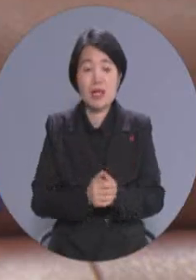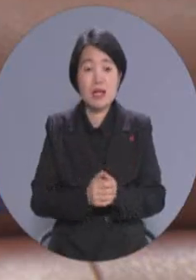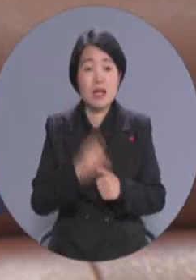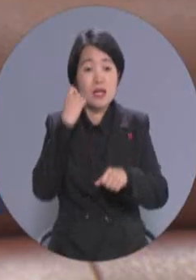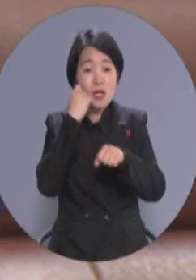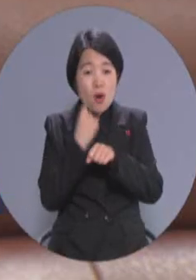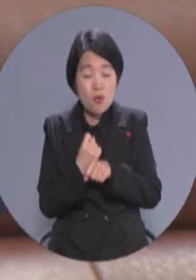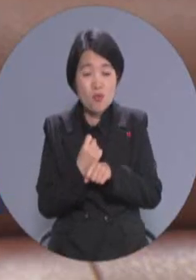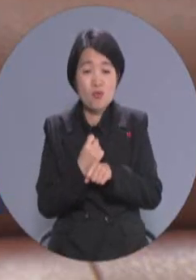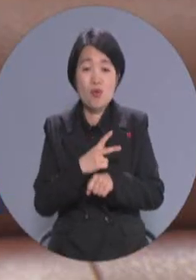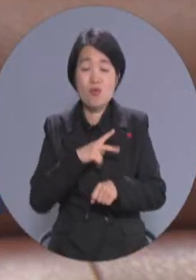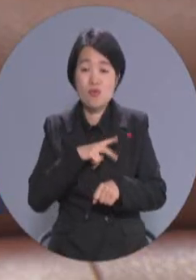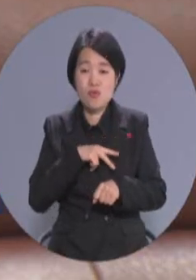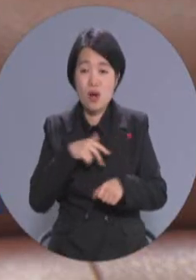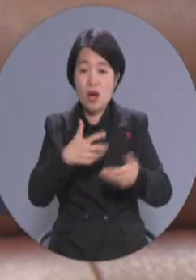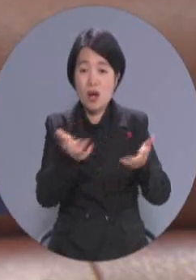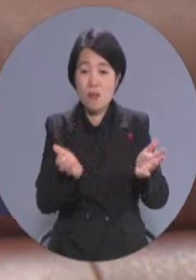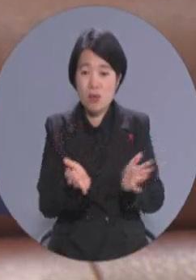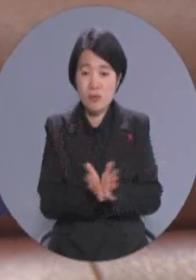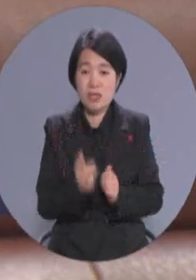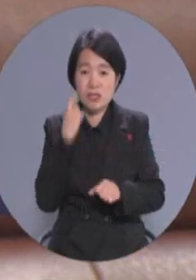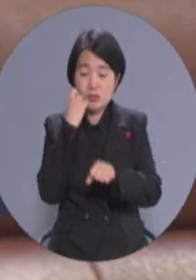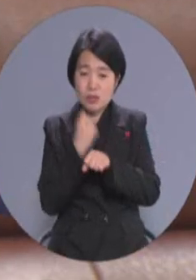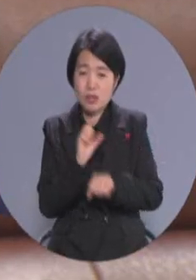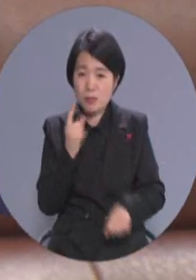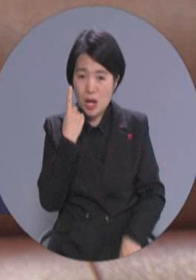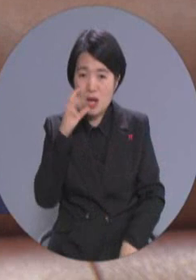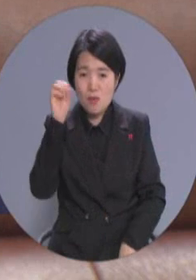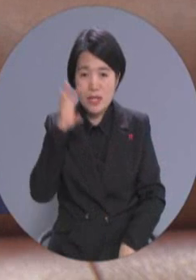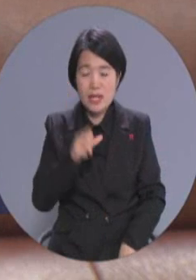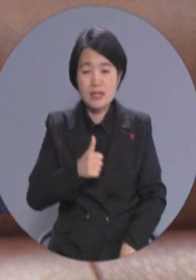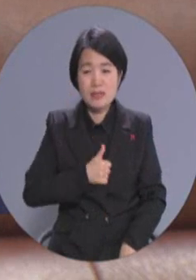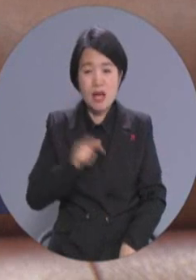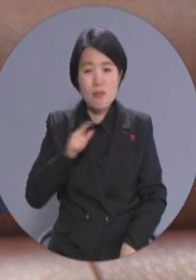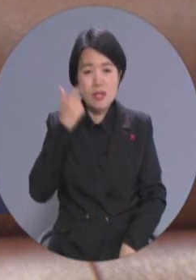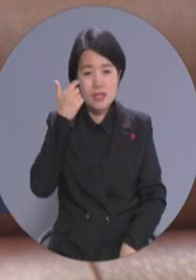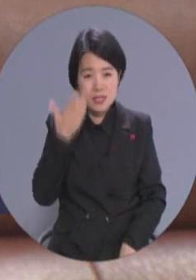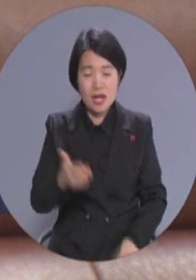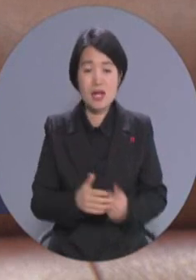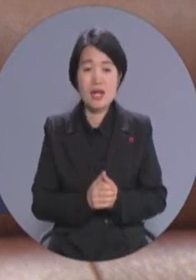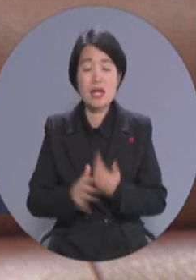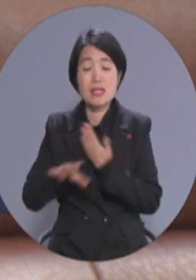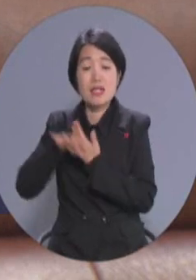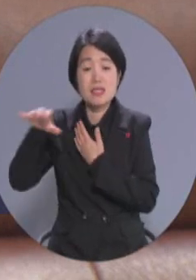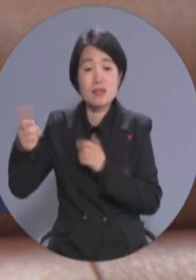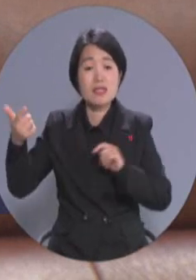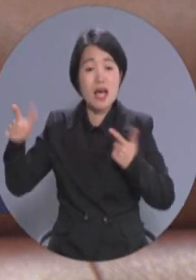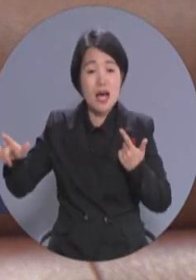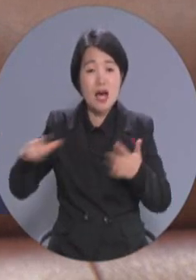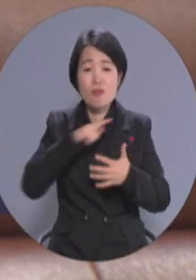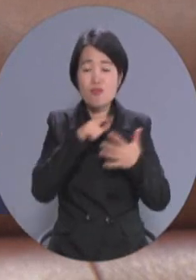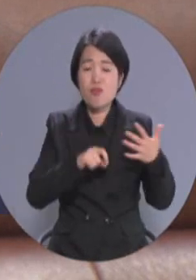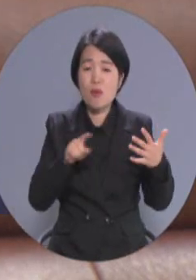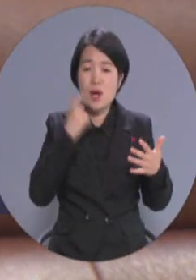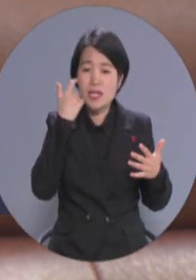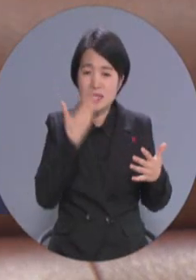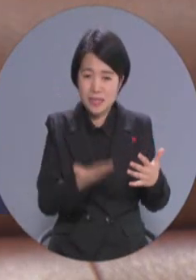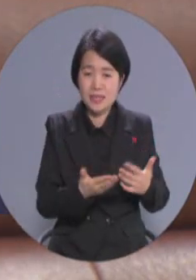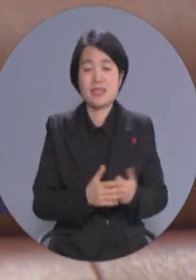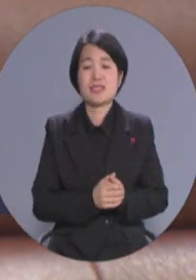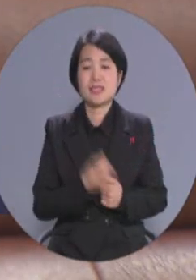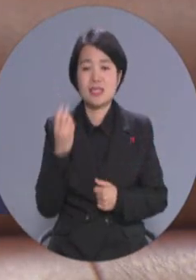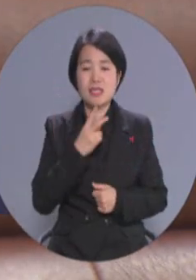모의 의원님들은이 연구를 계기로 방향의 정체성이 무엇인지 또 다른 지역과 차별화된